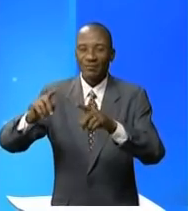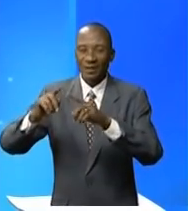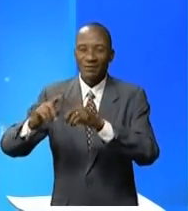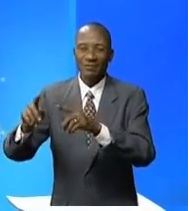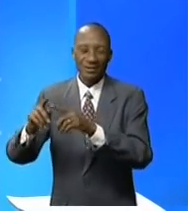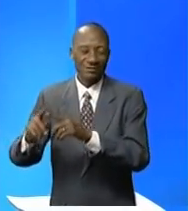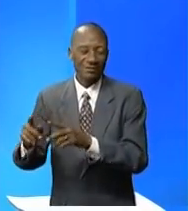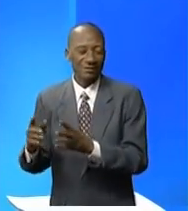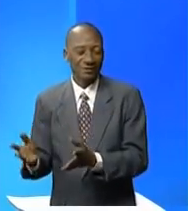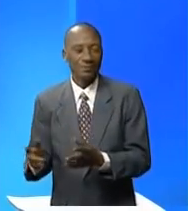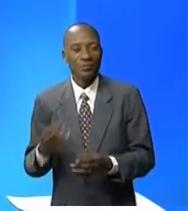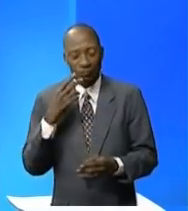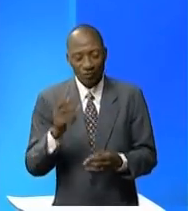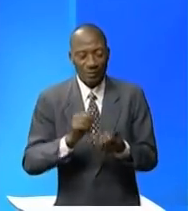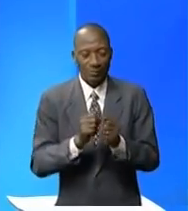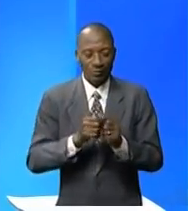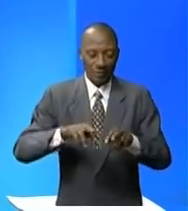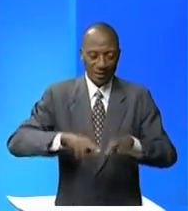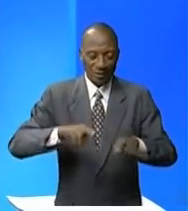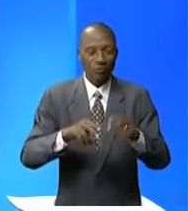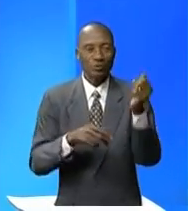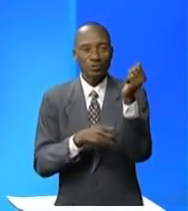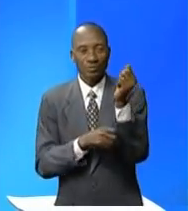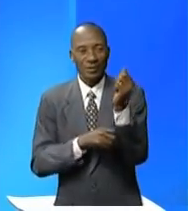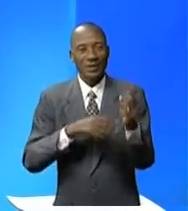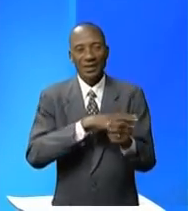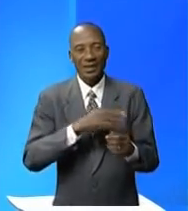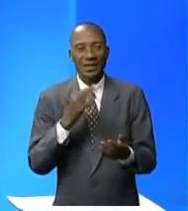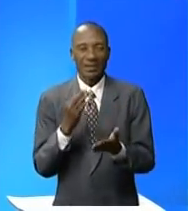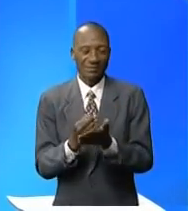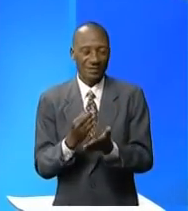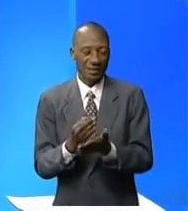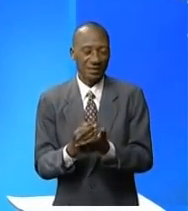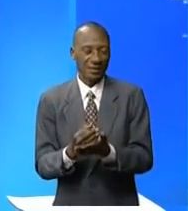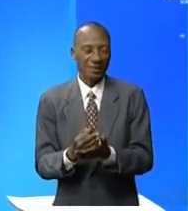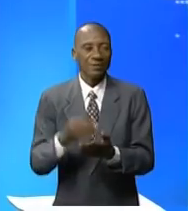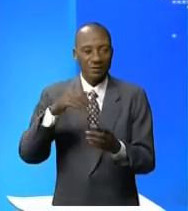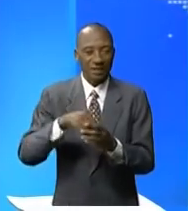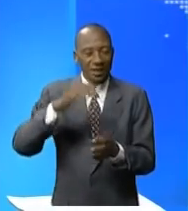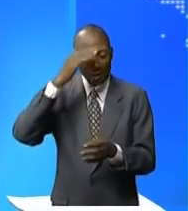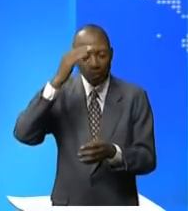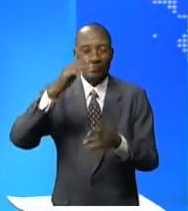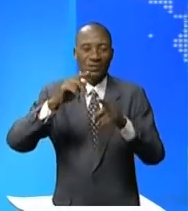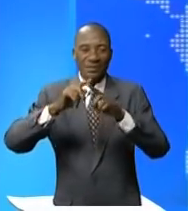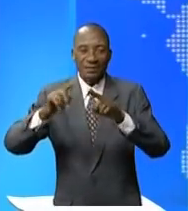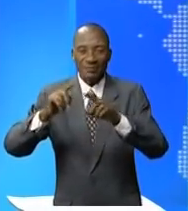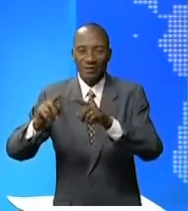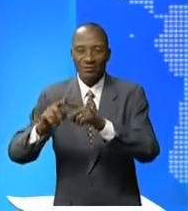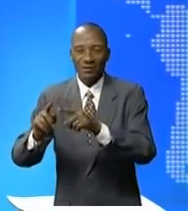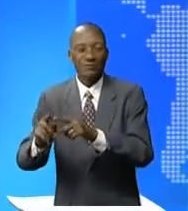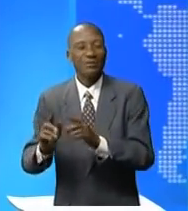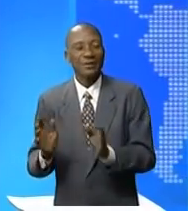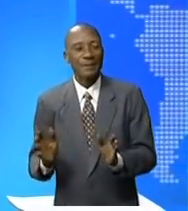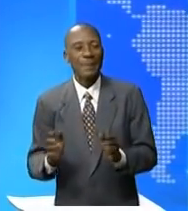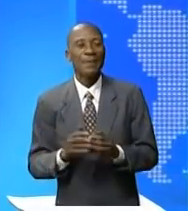ressources humaines et financières qu'il requiert. Pour le ministre de tutelle, Moïse Nzangi, il faut commencer d'abord